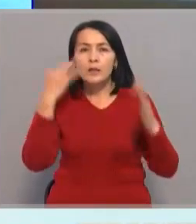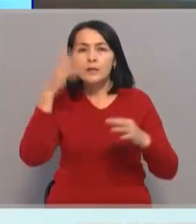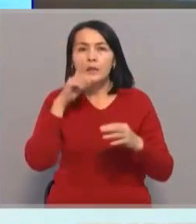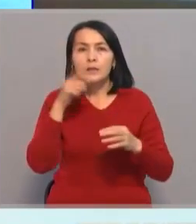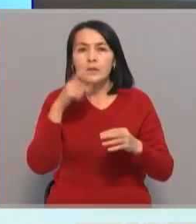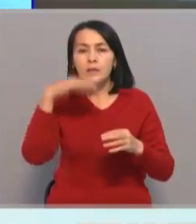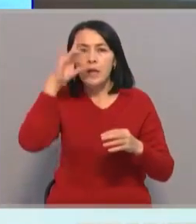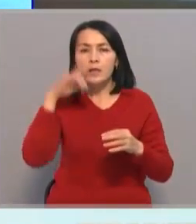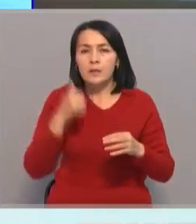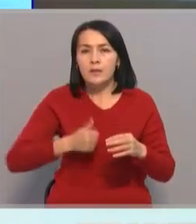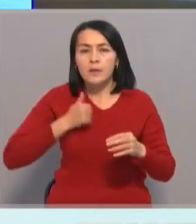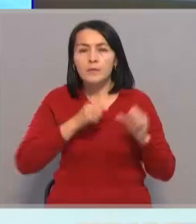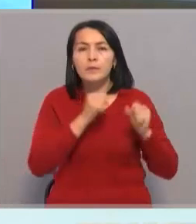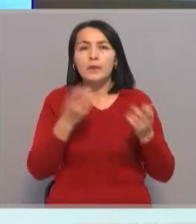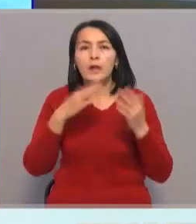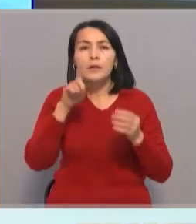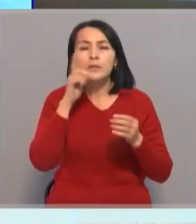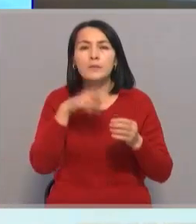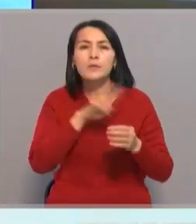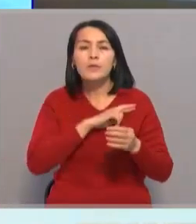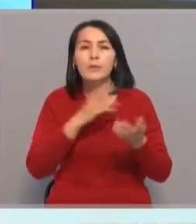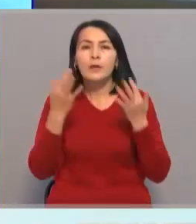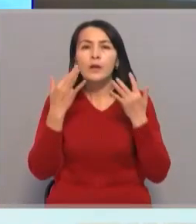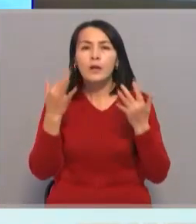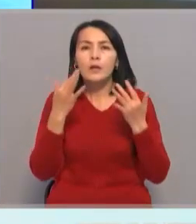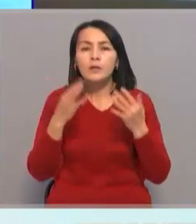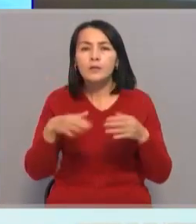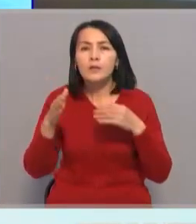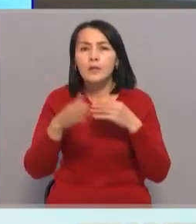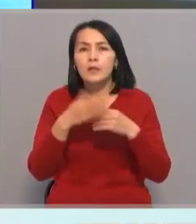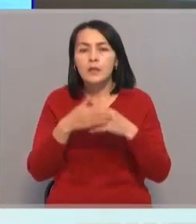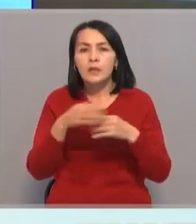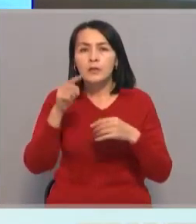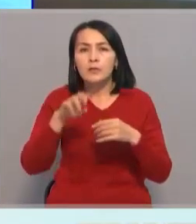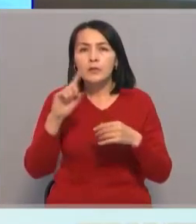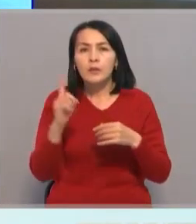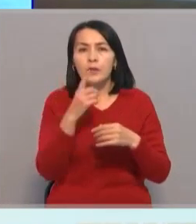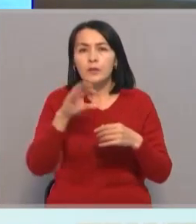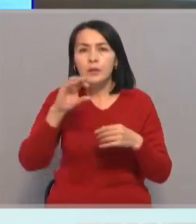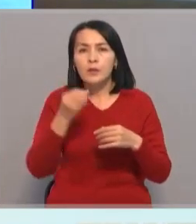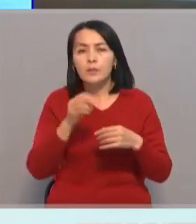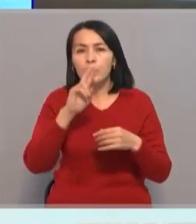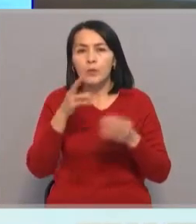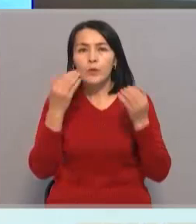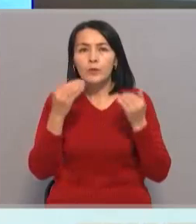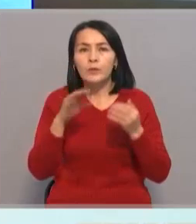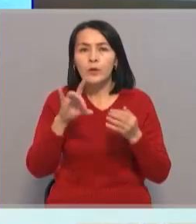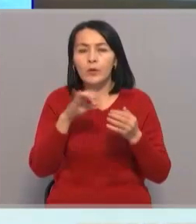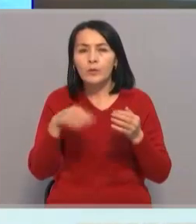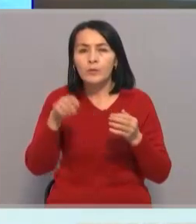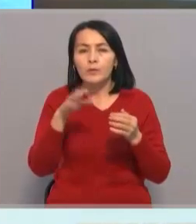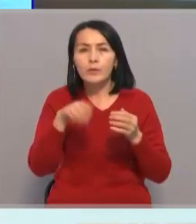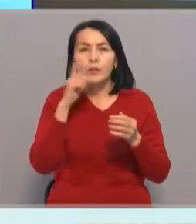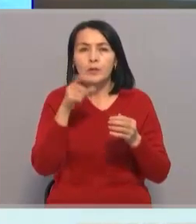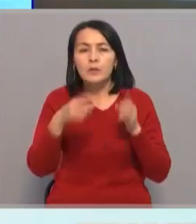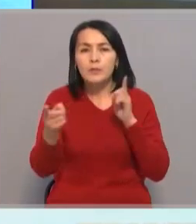қазақ намысын қорғады. Қаншама жас мерт болып, қаншама өрен жазықсыз сотталды. Солардың бірі Ермұхамбет Қуандық Ордабасы ауданында